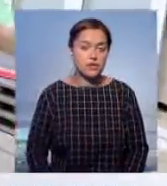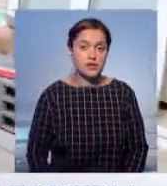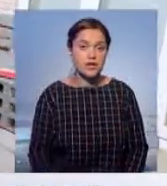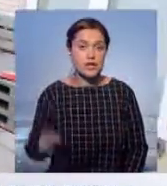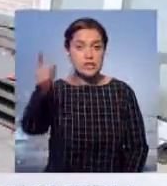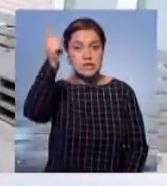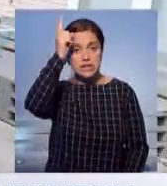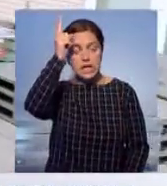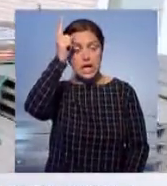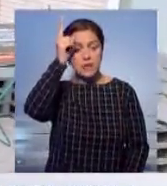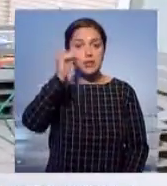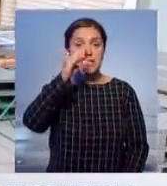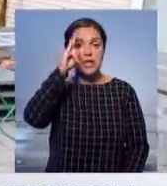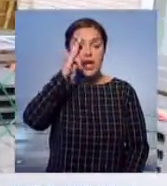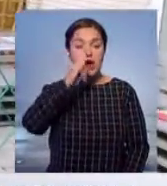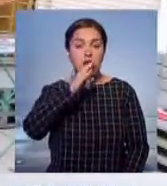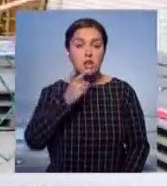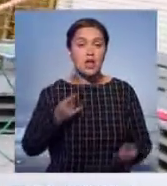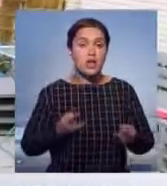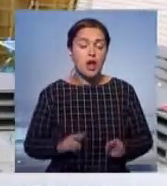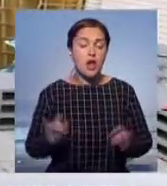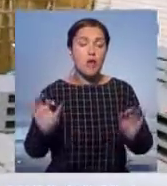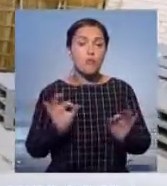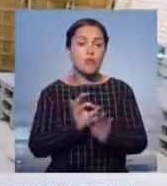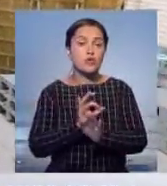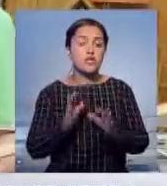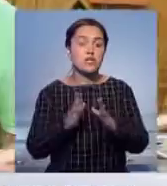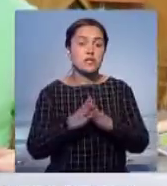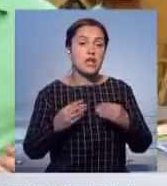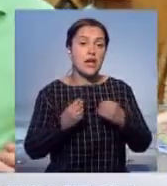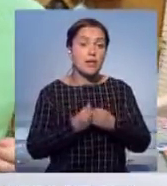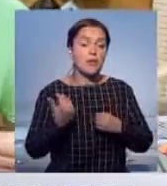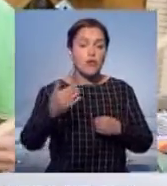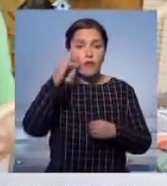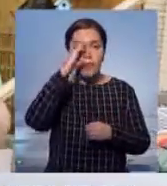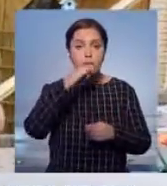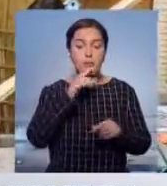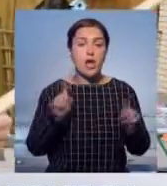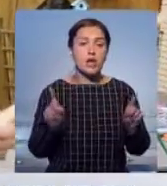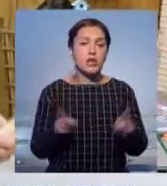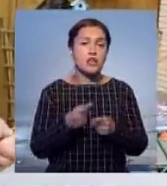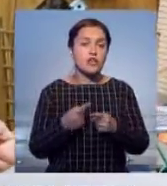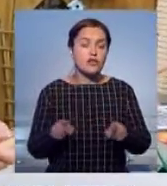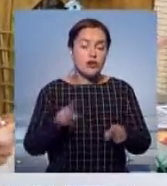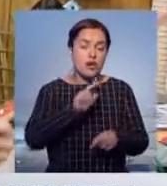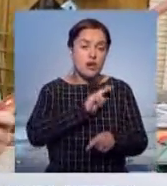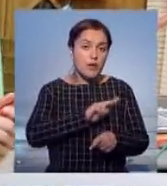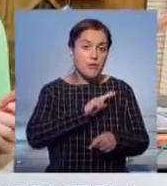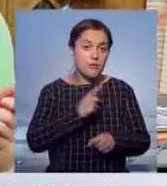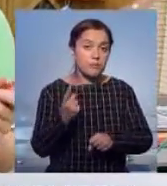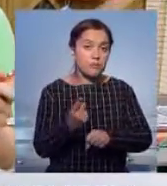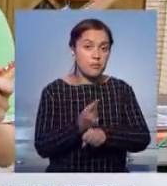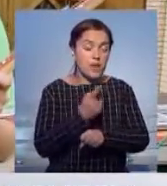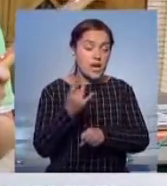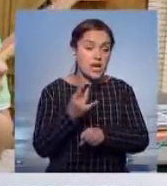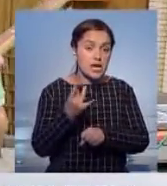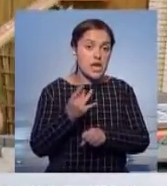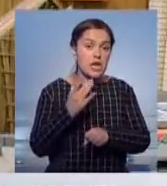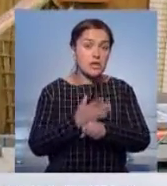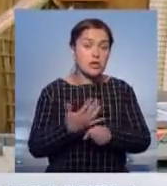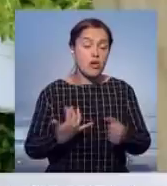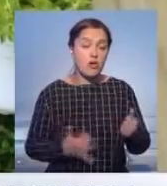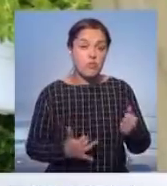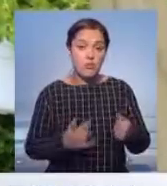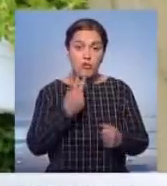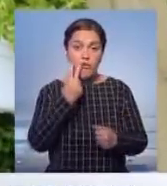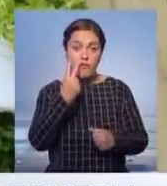немец из Казахстана. Родился в музыкальной семье. Его отец работал дирижером. Поэтому впервые, как мастера делают домбры, он